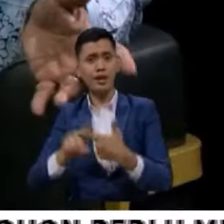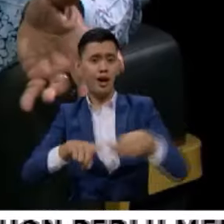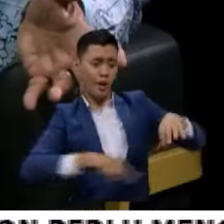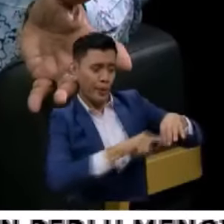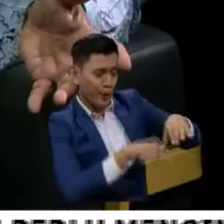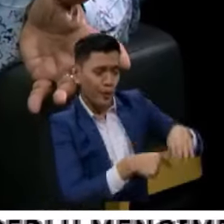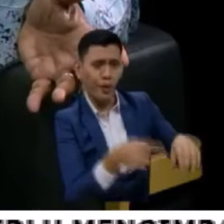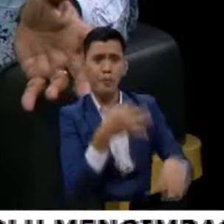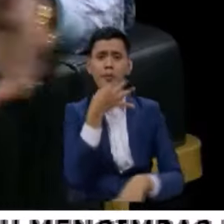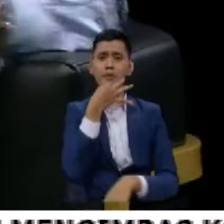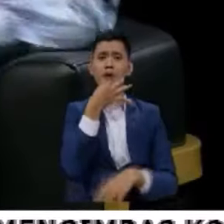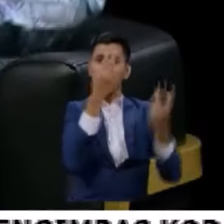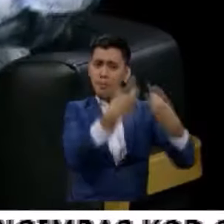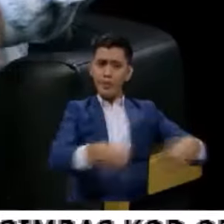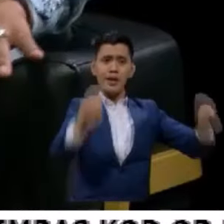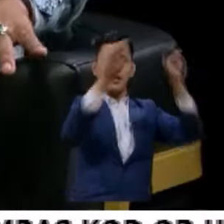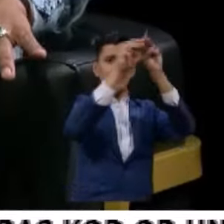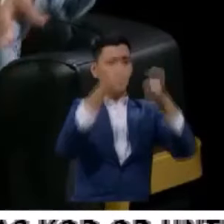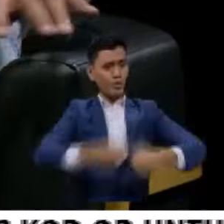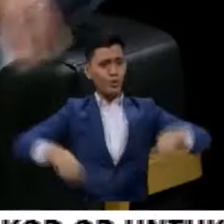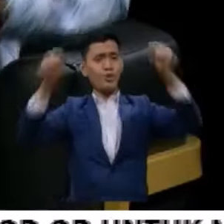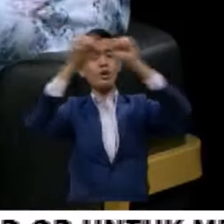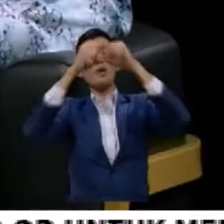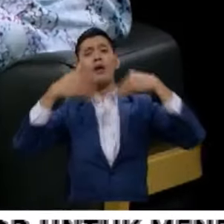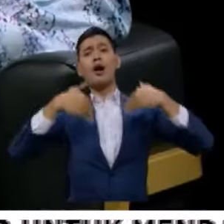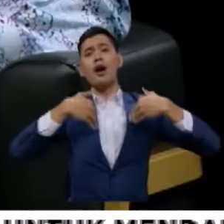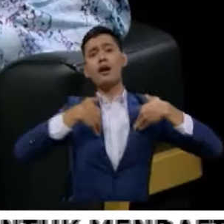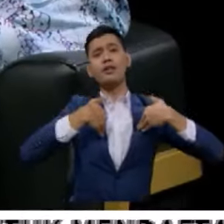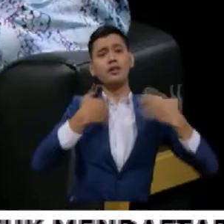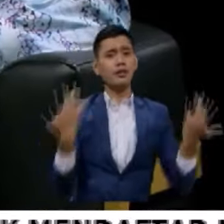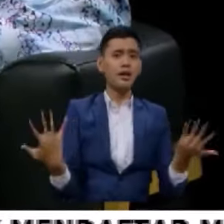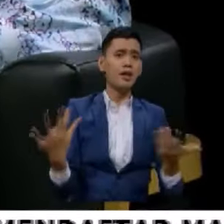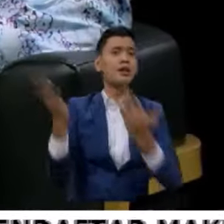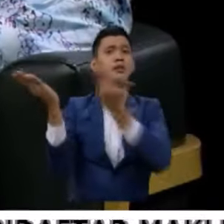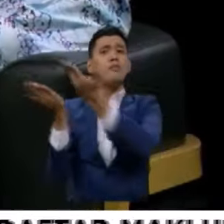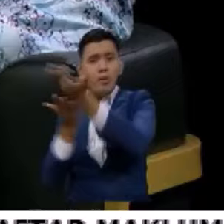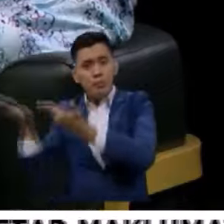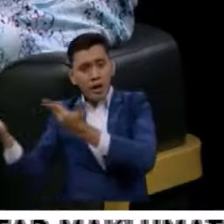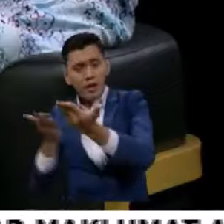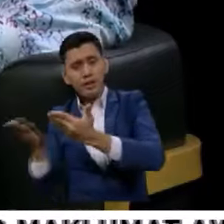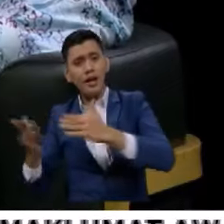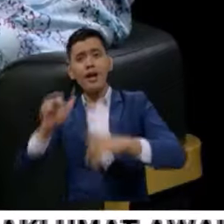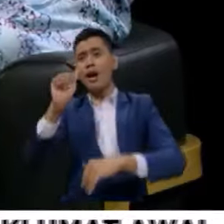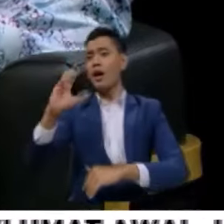mesjid Eko nado dengan Medan ini tenggelam Gulali modern